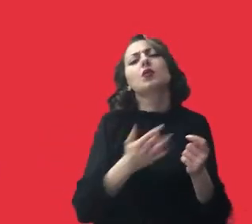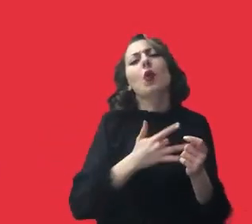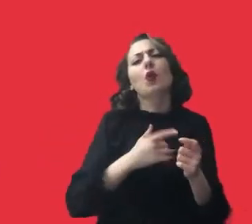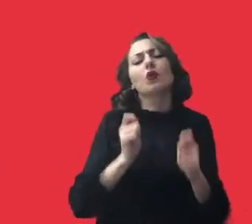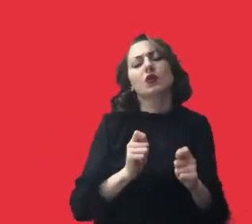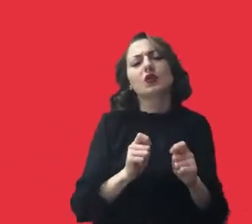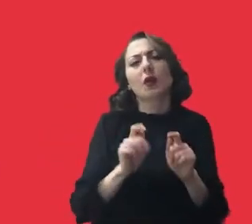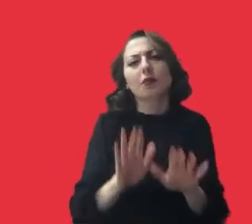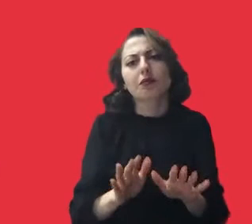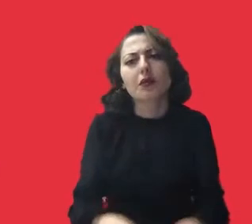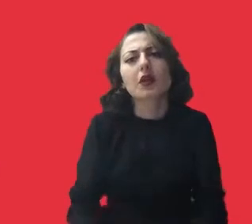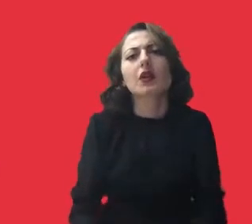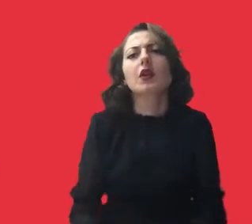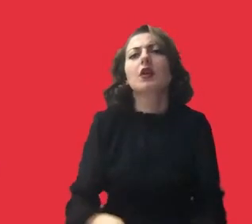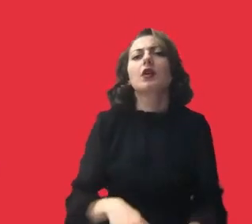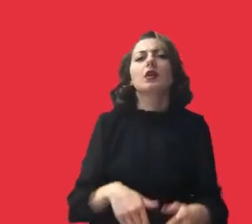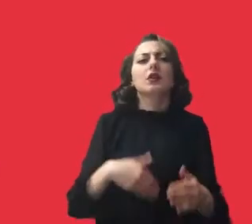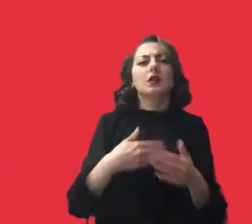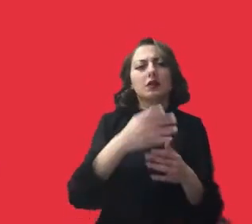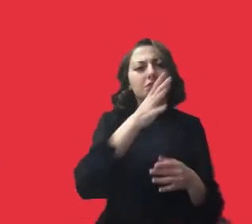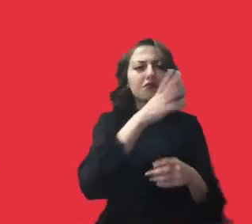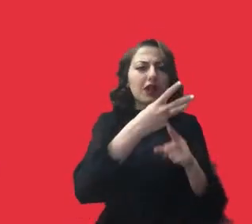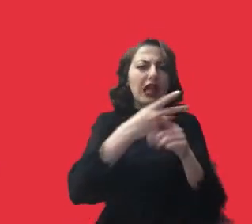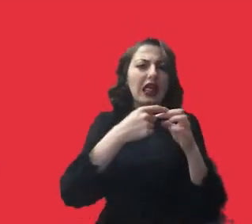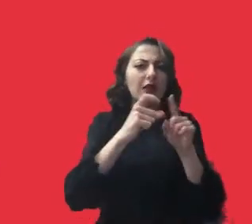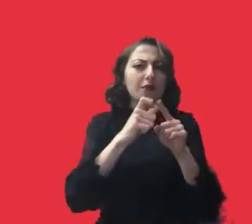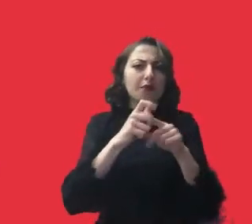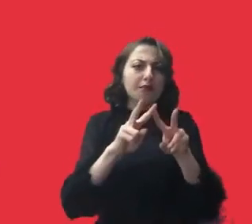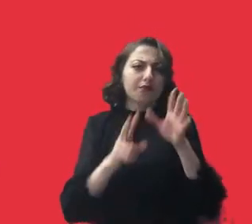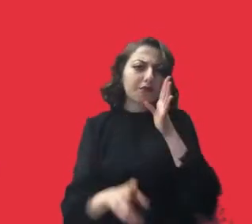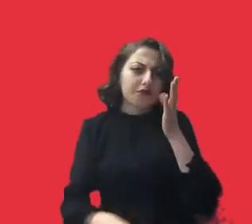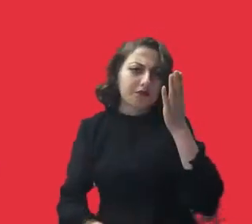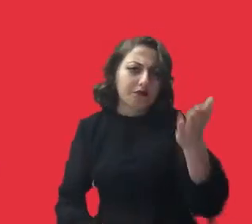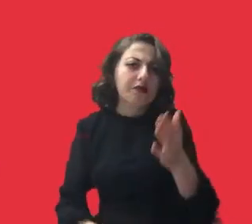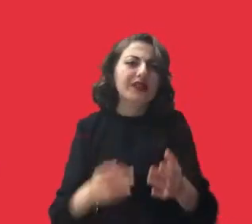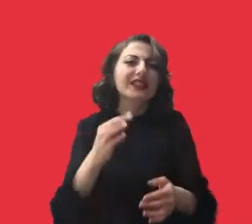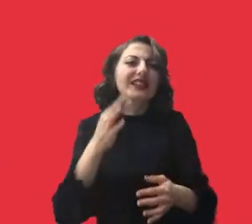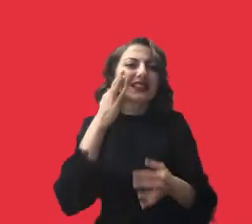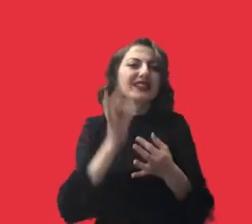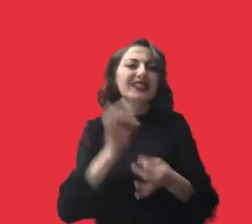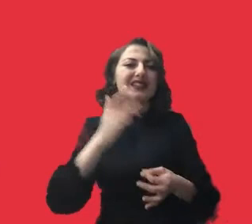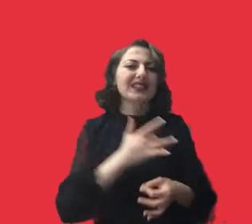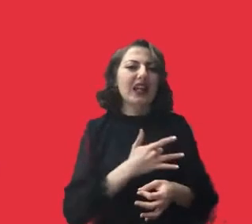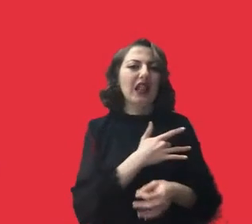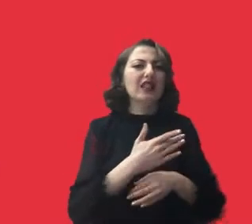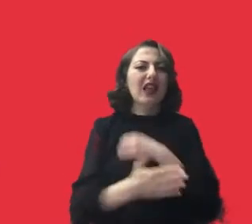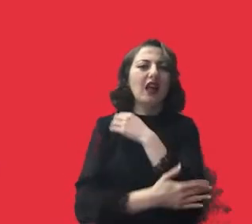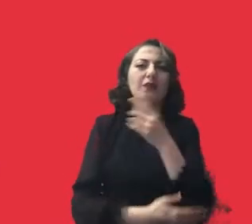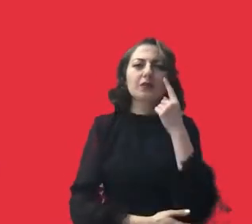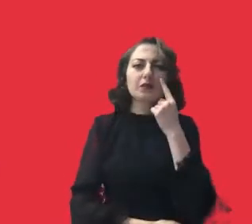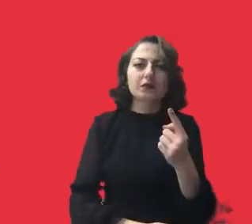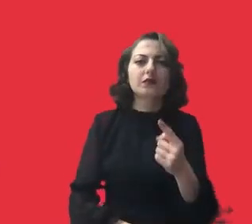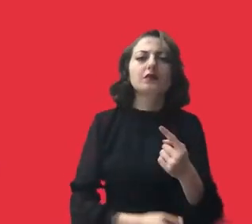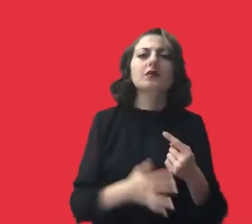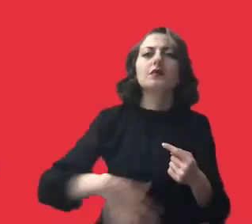took Erdem, place and they volunteered in this process. And özellikle you may bu know, insani yardım Erdem, dediğimiz kısımda especially when we say terör humanitarian habercisi aid, a lot